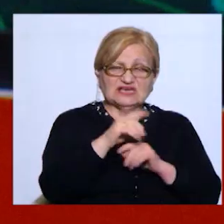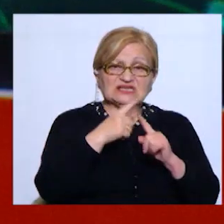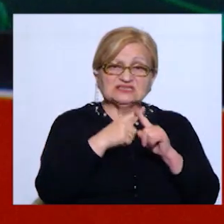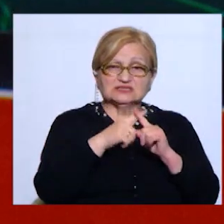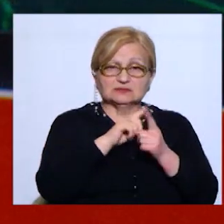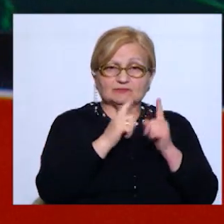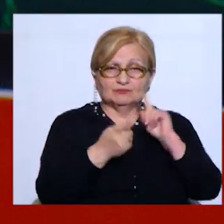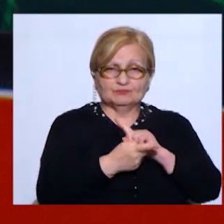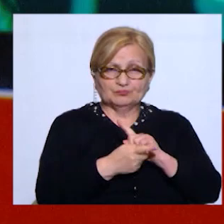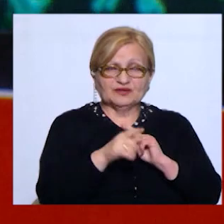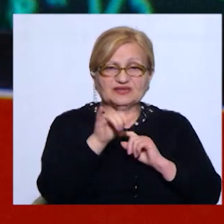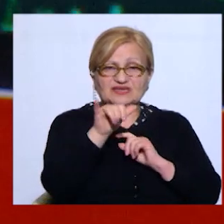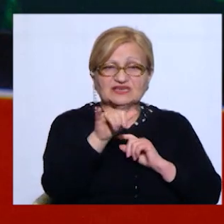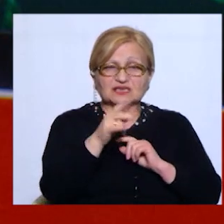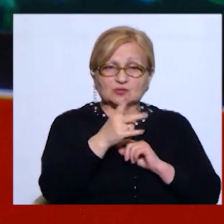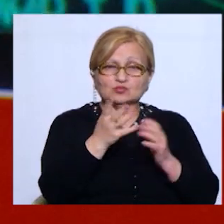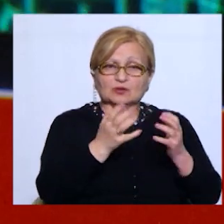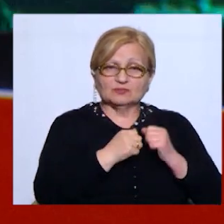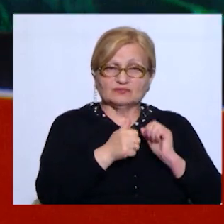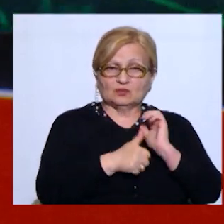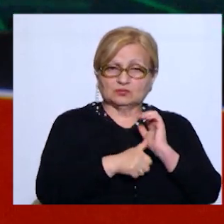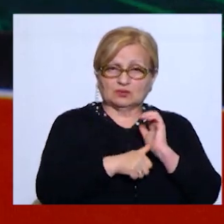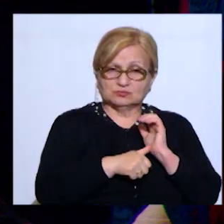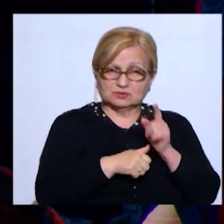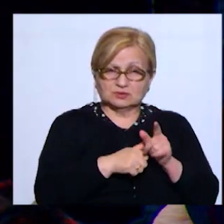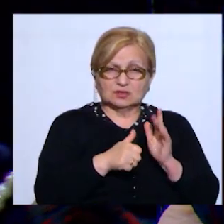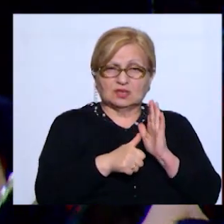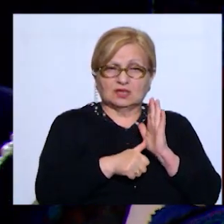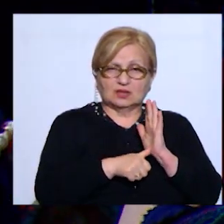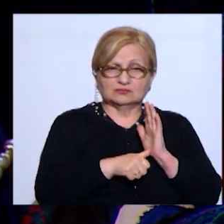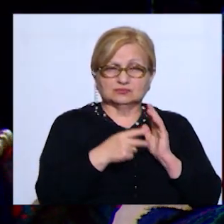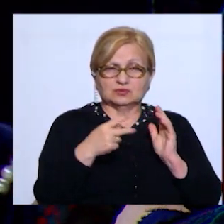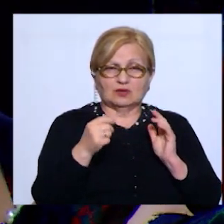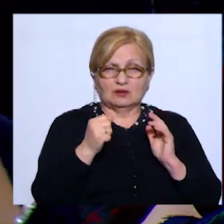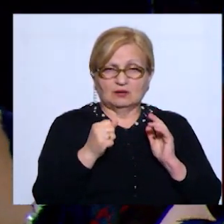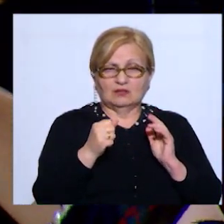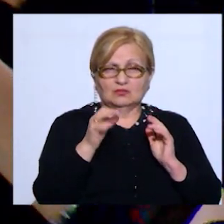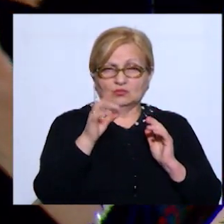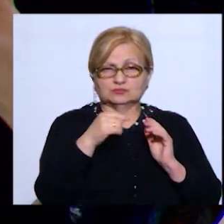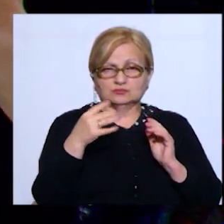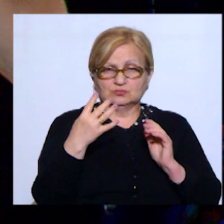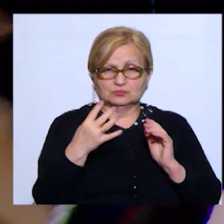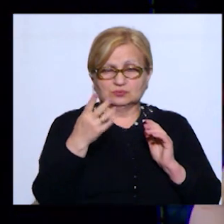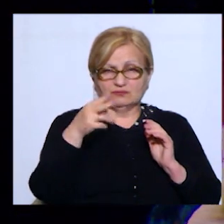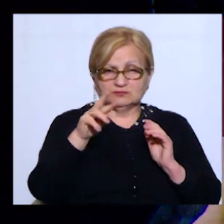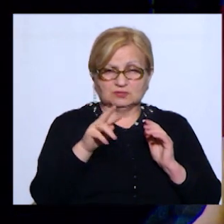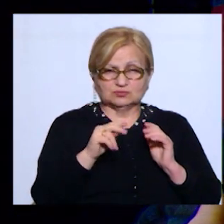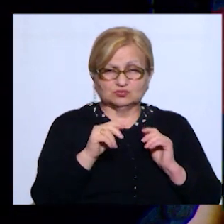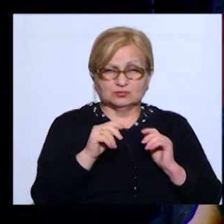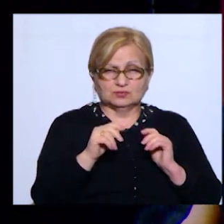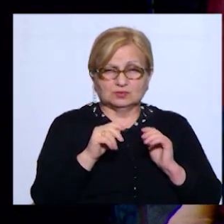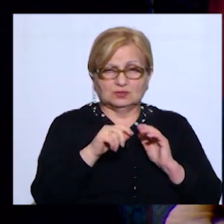y-მა უნდა მიიღოს მნიშვნელობა 6. 6 უდრის ა ჯერ 0 -4 კვადრატში. ესე